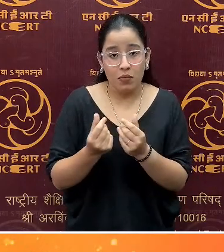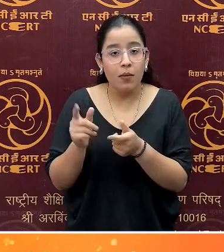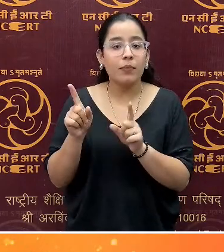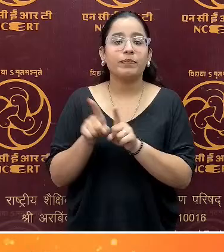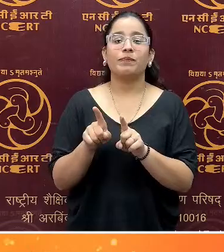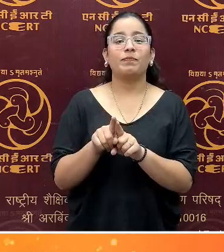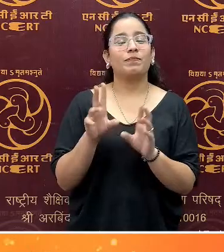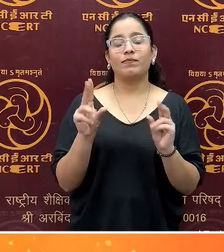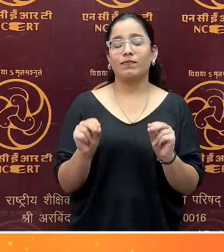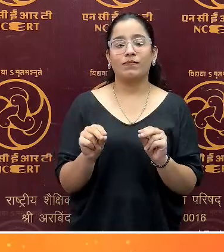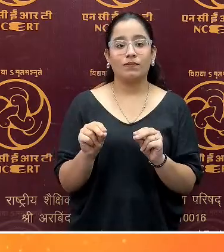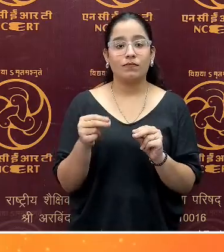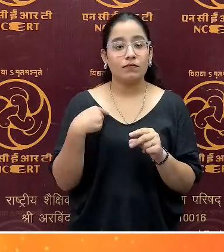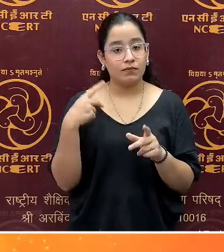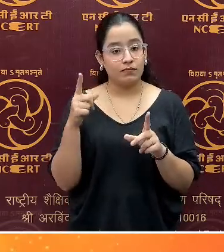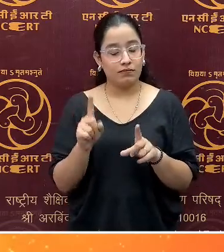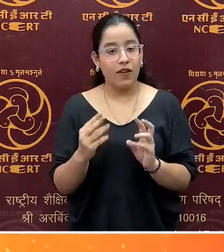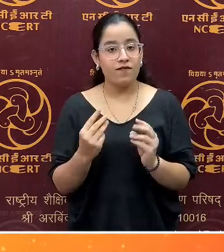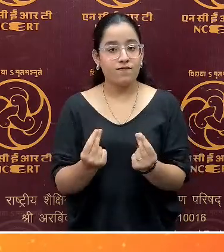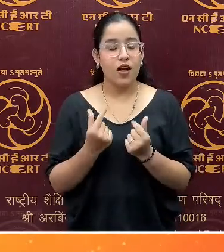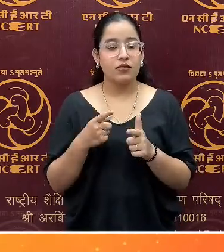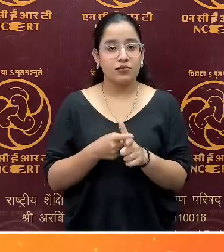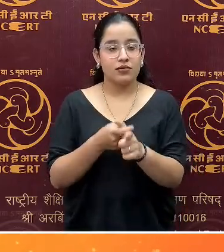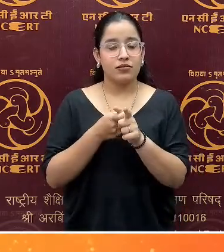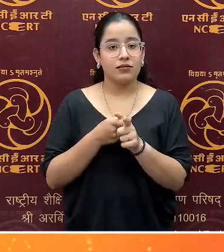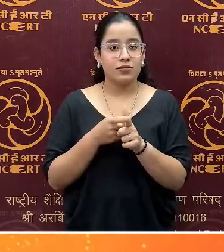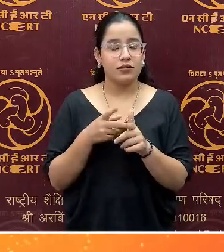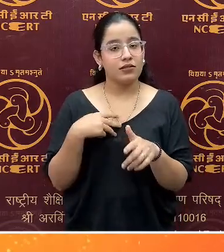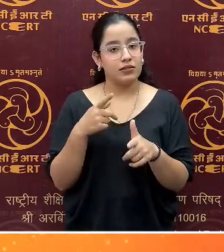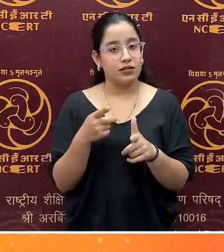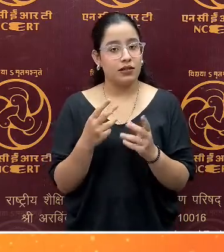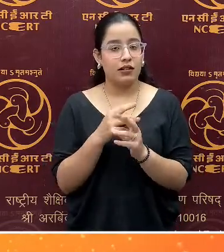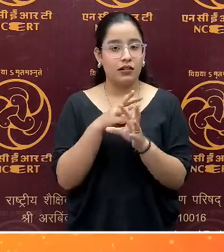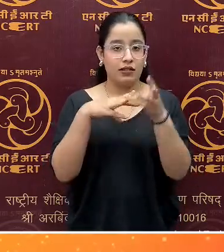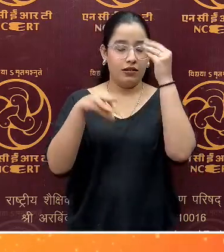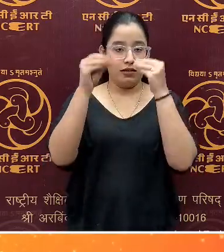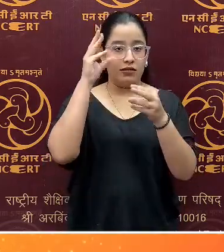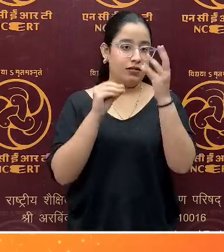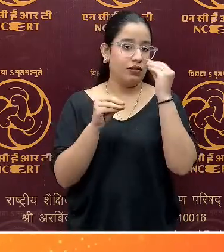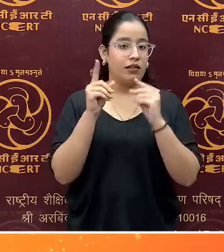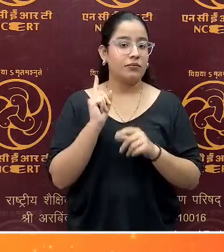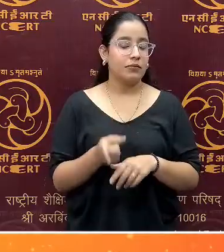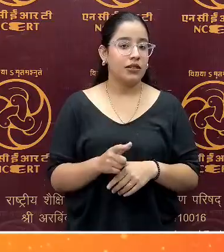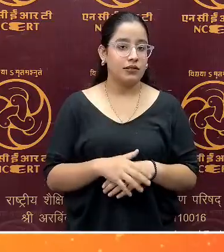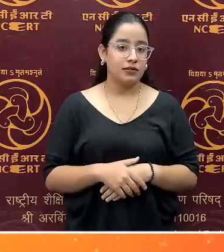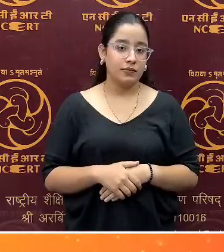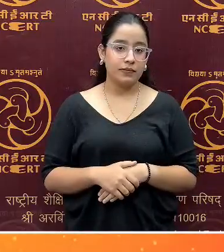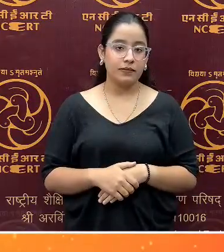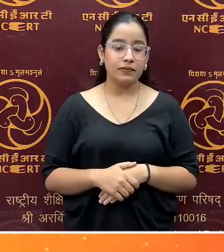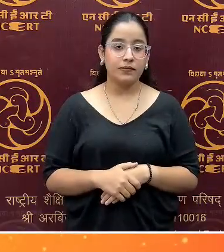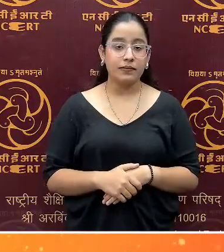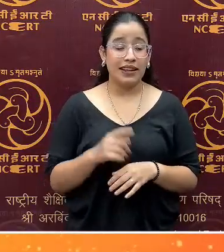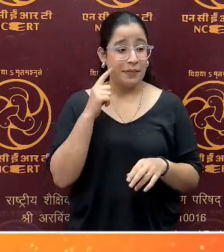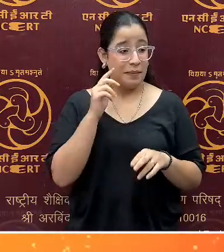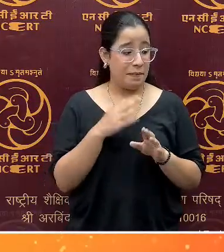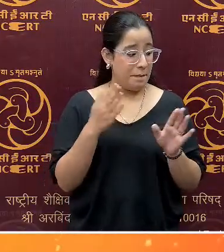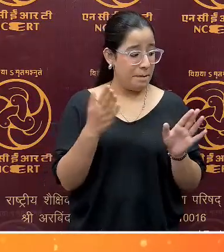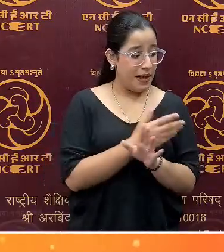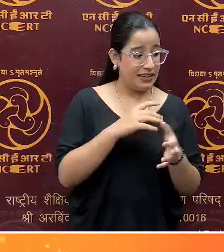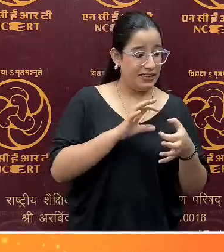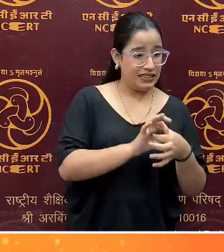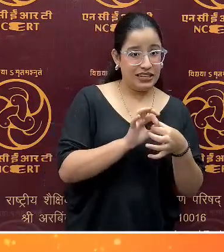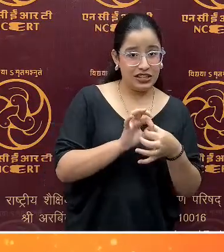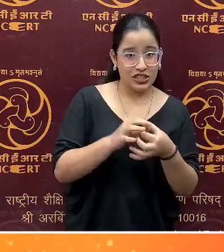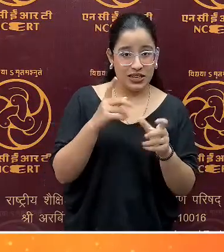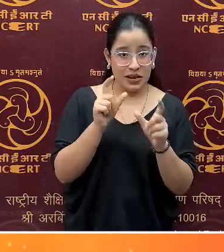स्क्वायर एंड देन उसके बाद उसको 12 स्क्वायर का ऐड करके फिर उसका क्यूब स्क्वायर रूट निकालेंगे. इट विल टेक लिटिल टाइम, but if you are aware of the relations of